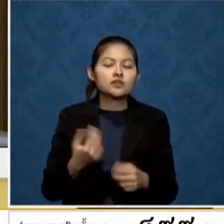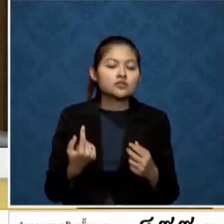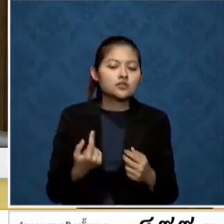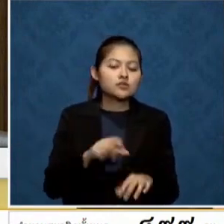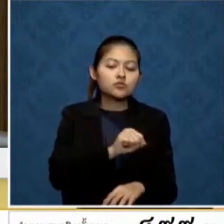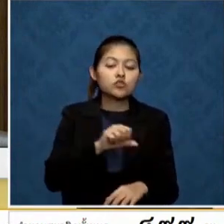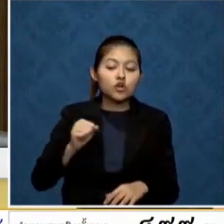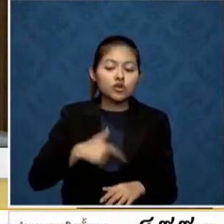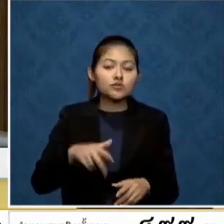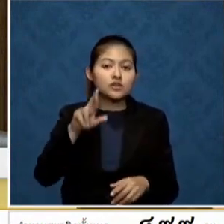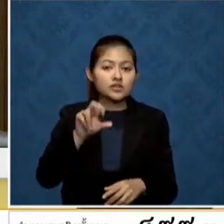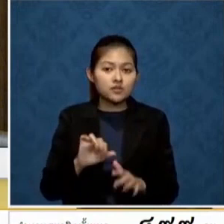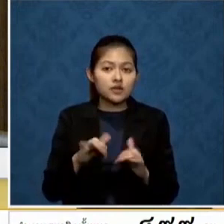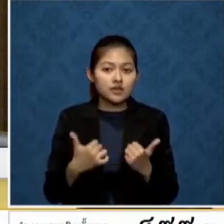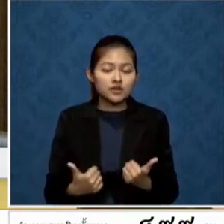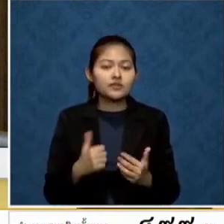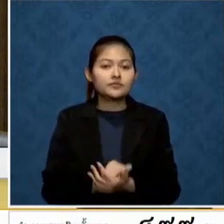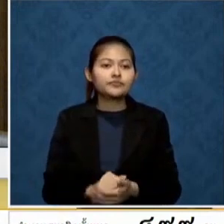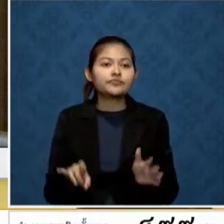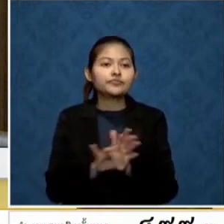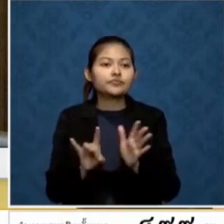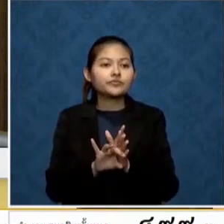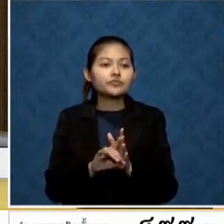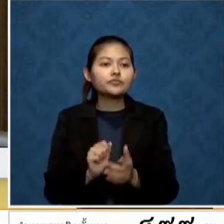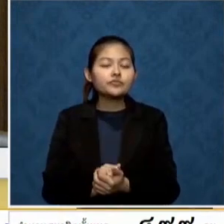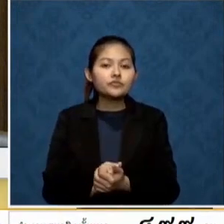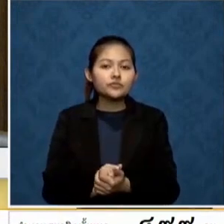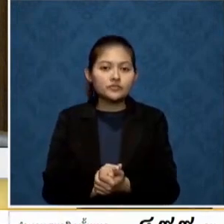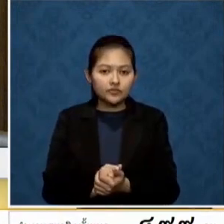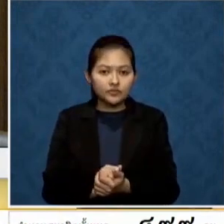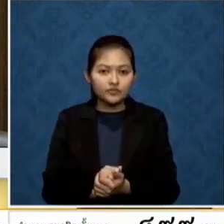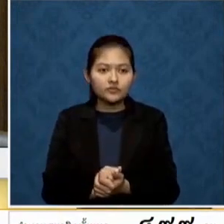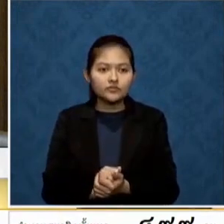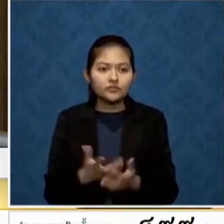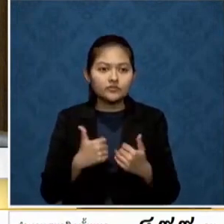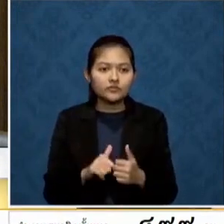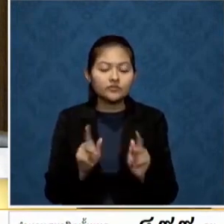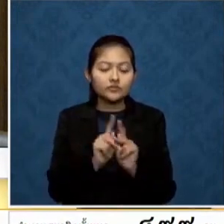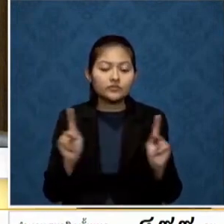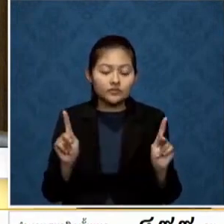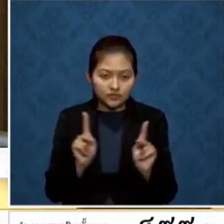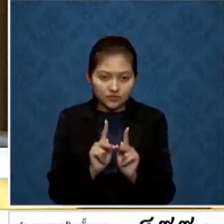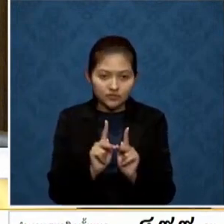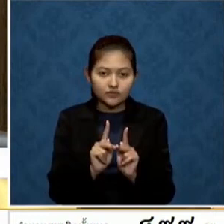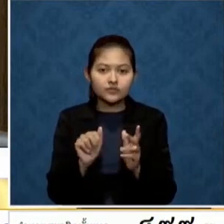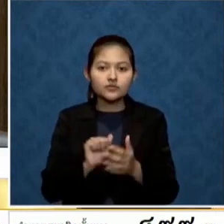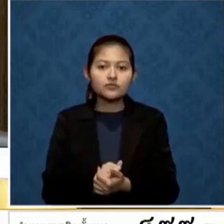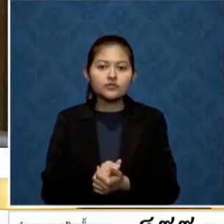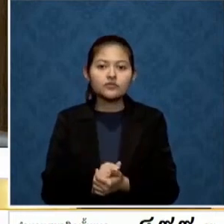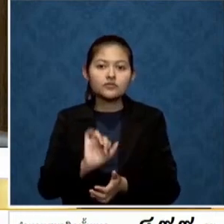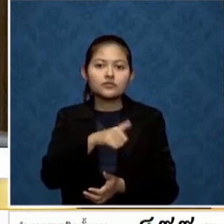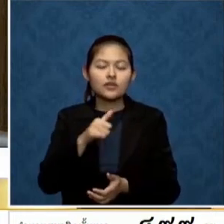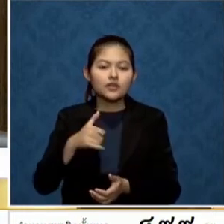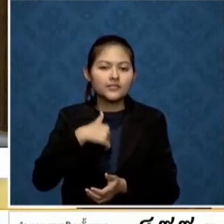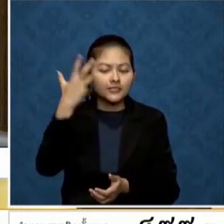สสที่มีอยู่ในสภาส่วนคำถามประการสุดท้ายครับในประเด็นเกี่ยวกับเรื่องเอ่อคณะกรรธิการนะครับมีบางท่านแสดง